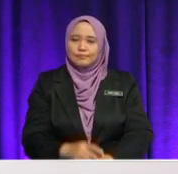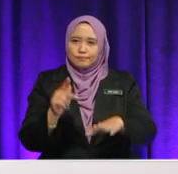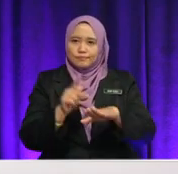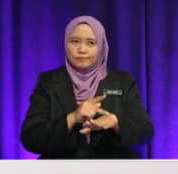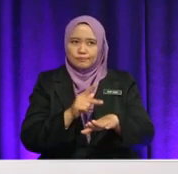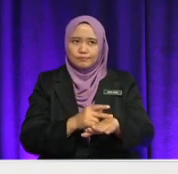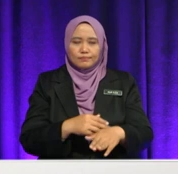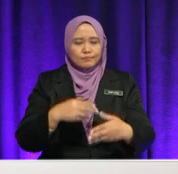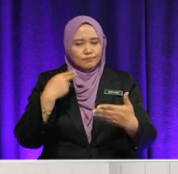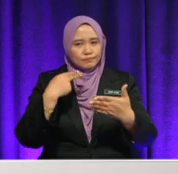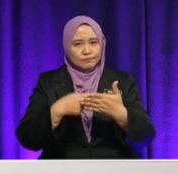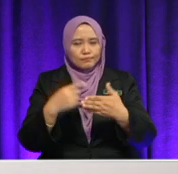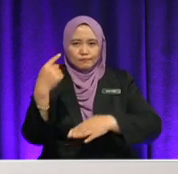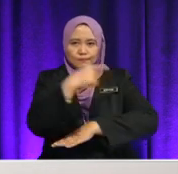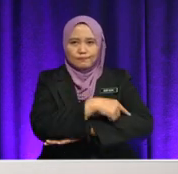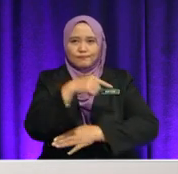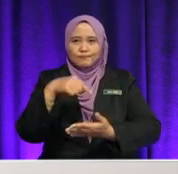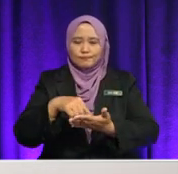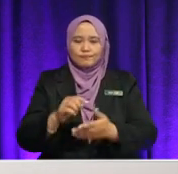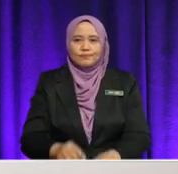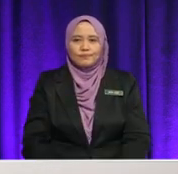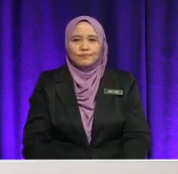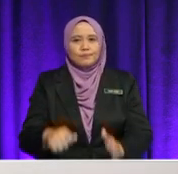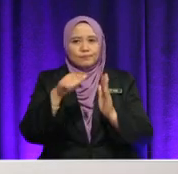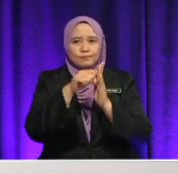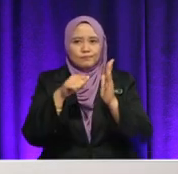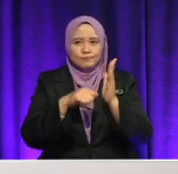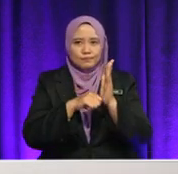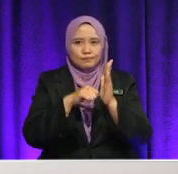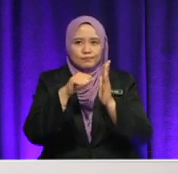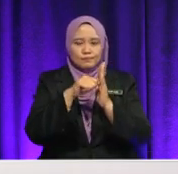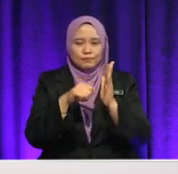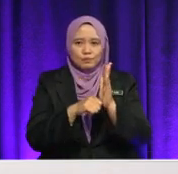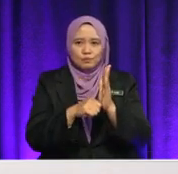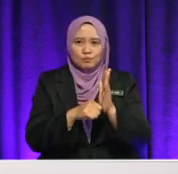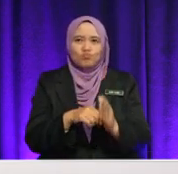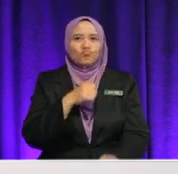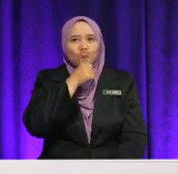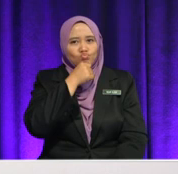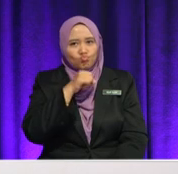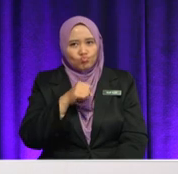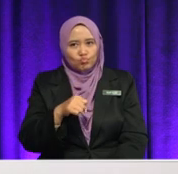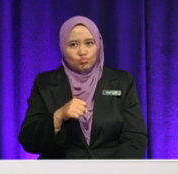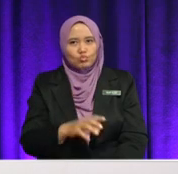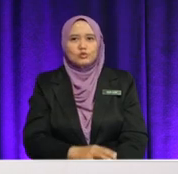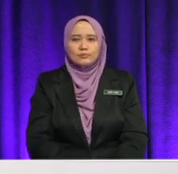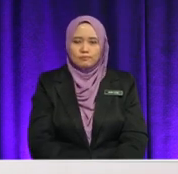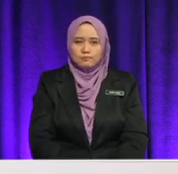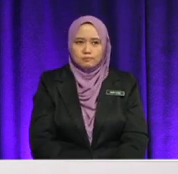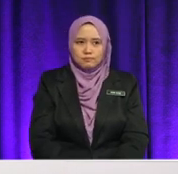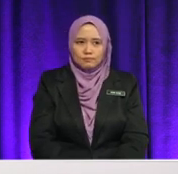yang kedua syarat umur bagi peliharaan umum yang pertama